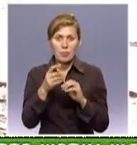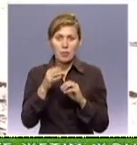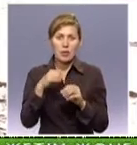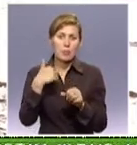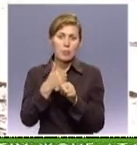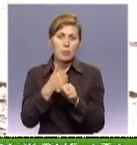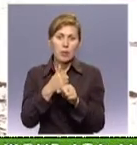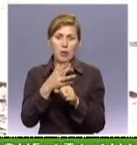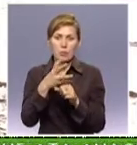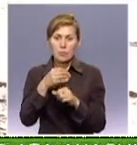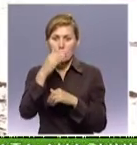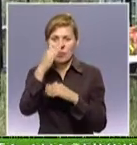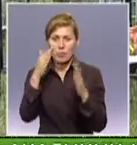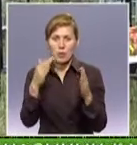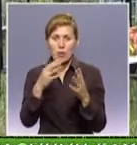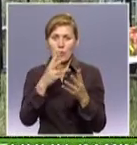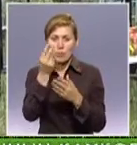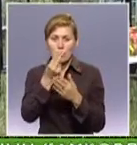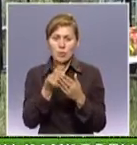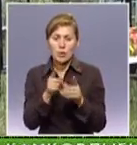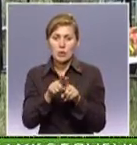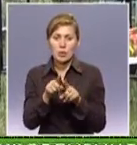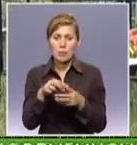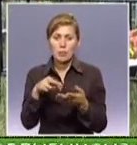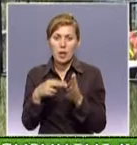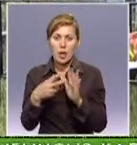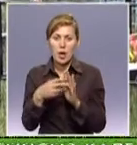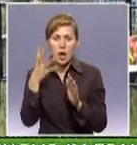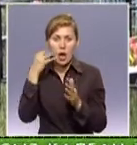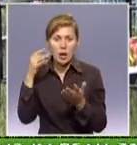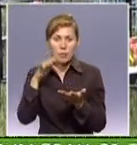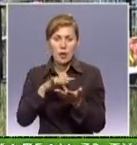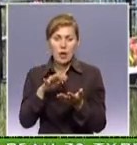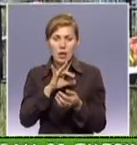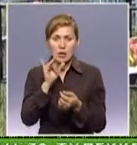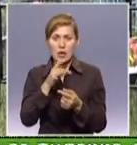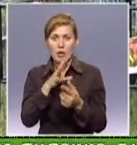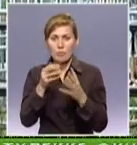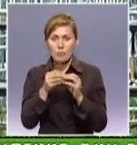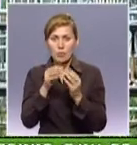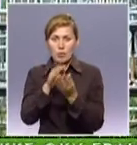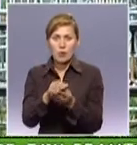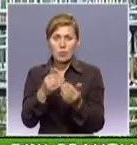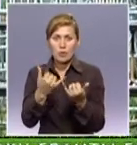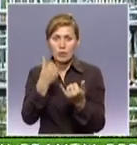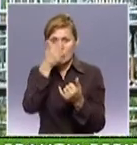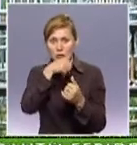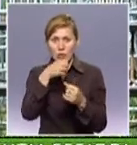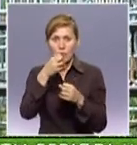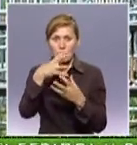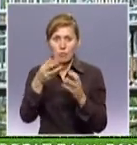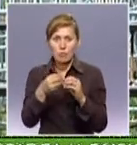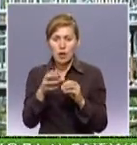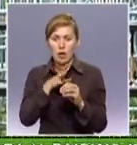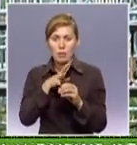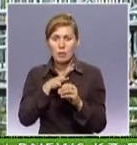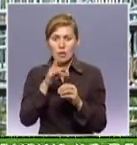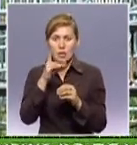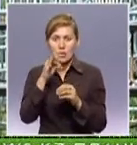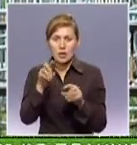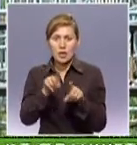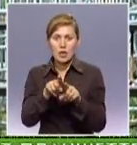басты сұлбасы сызылып жатыр. Естеріңізге сала кетейік, Алматы қаласында 5 ірі қорым бар. Биылғы жылдан бастап орталық қорым мен Кеңсай